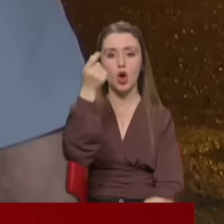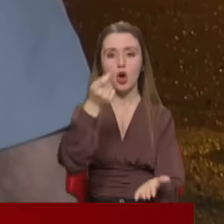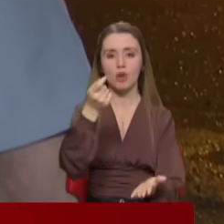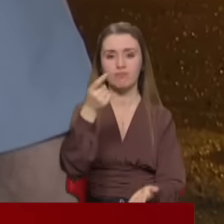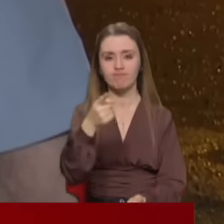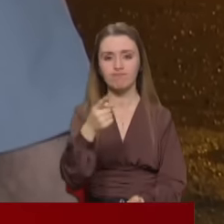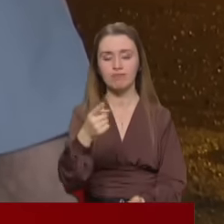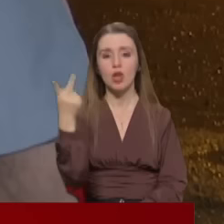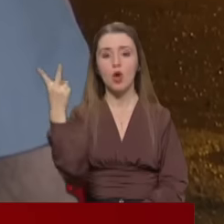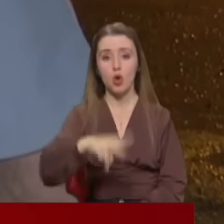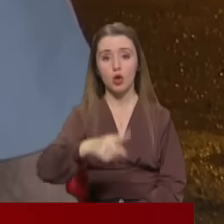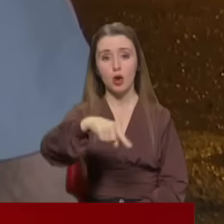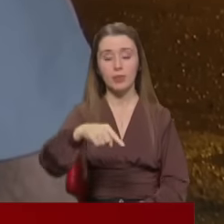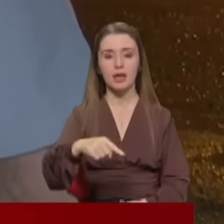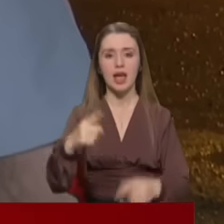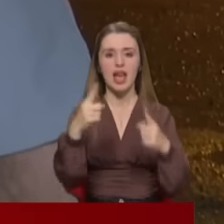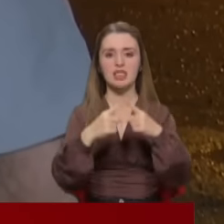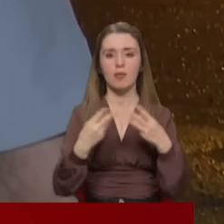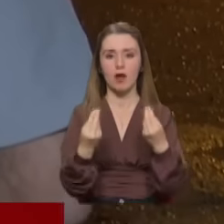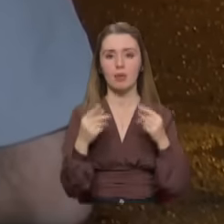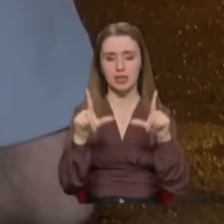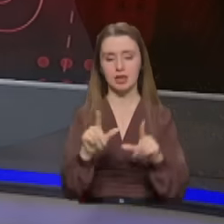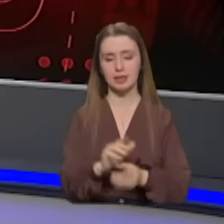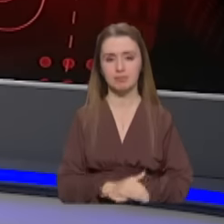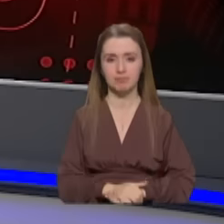canların bedellerini ödesinler artık. Can verdik biz ya.